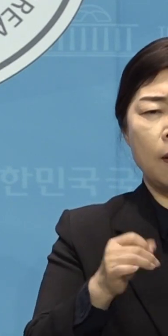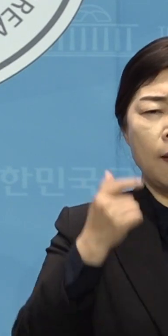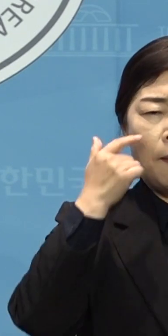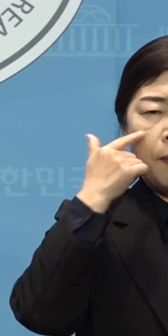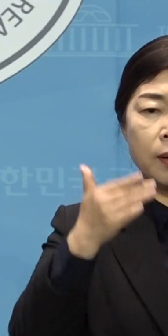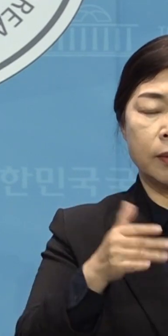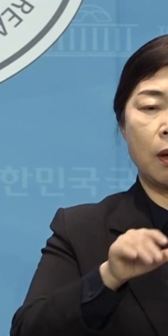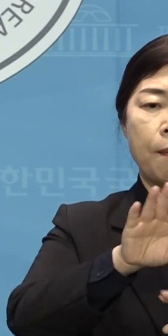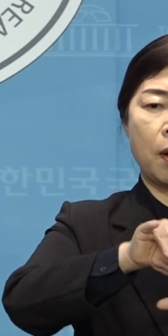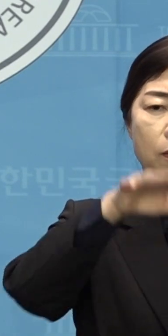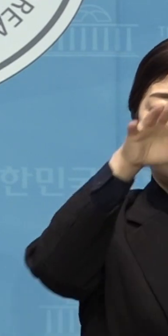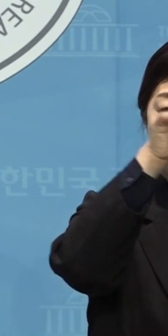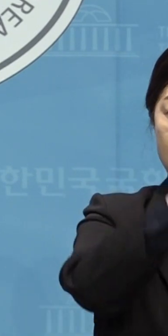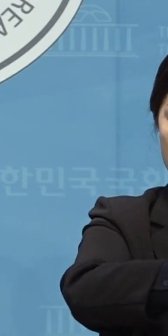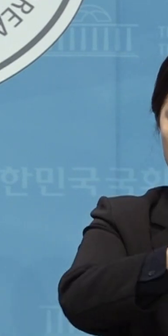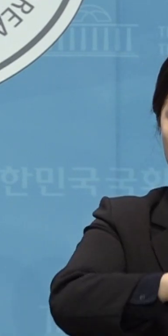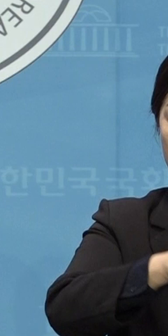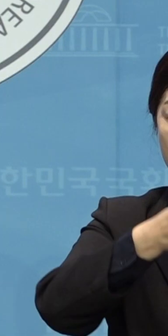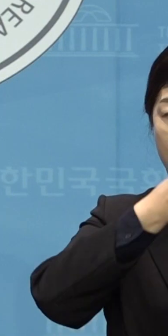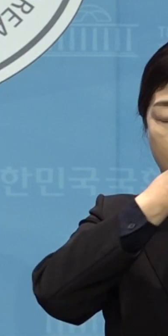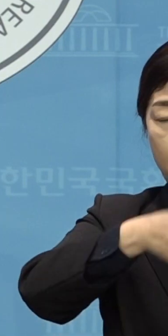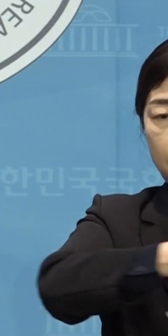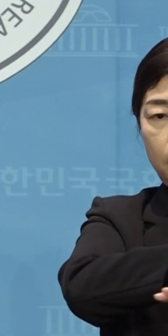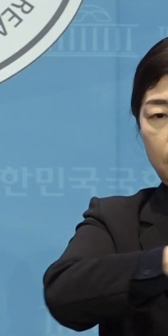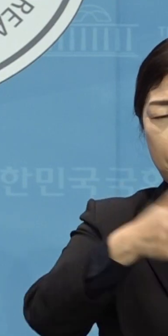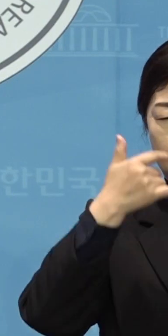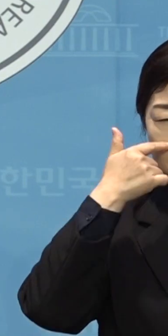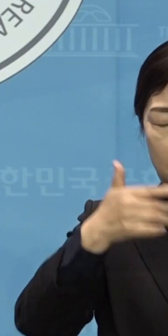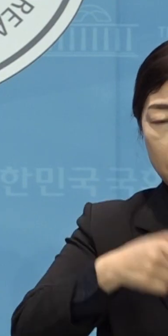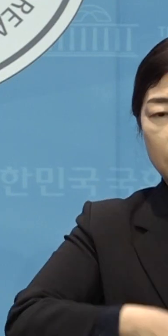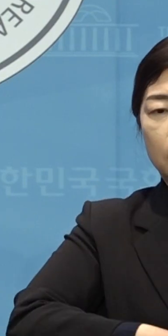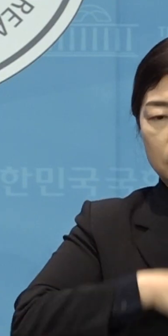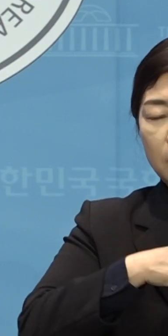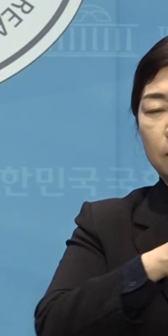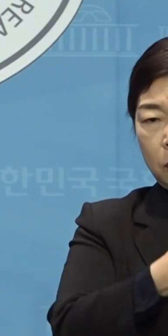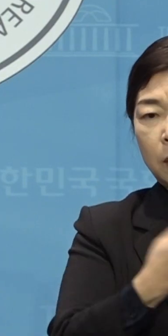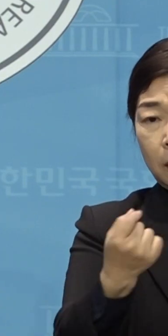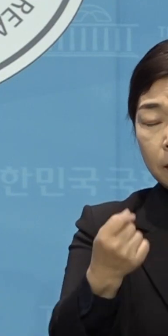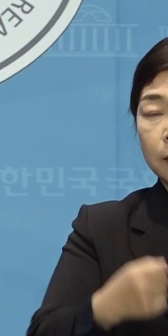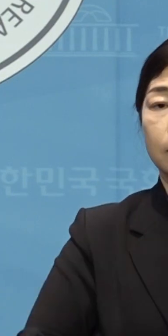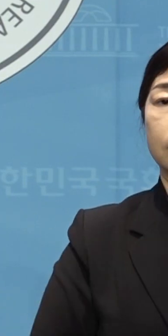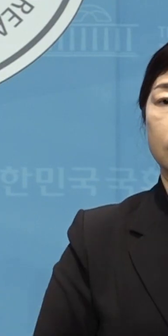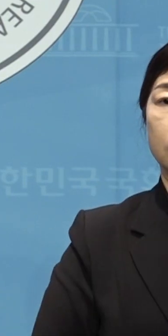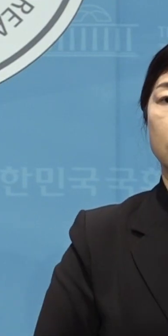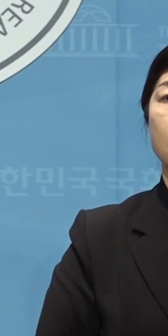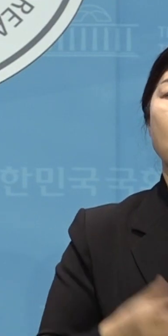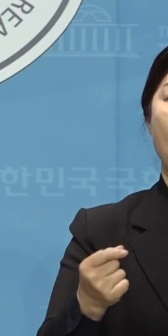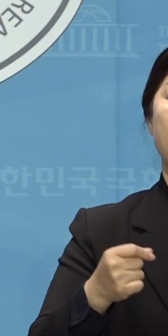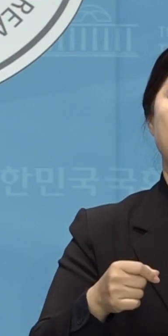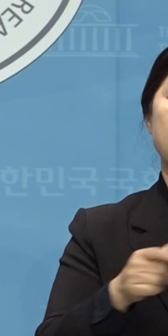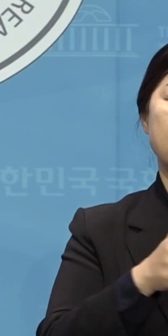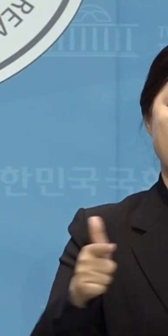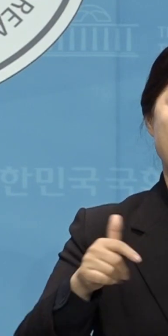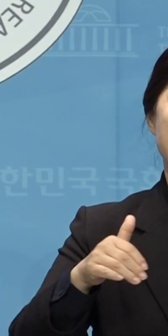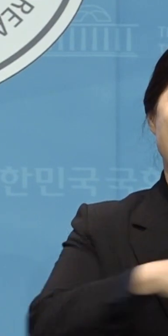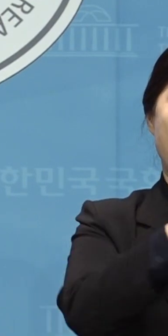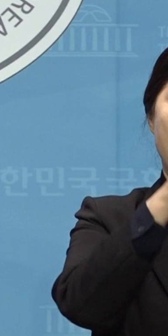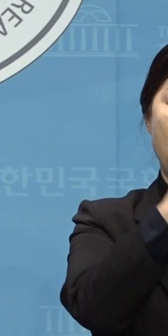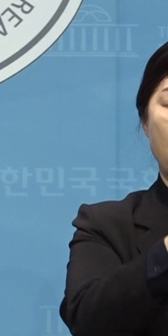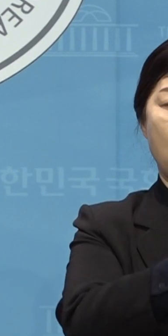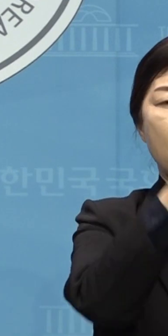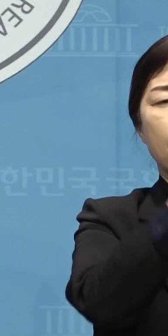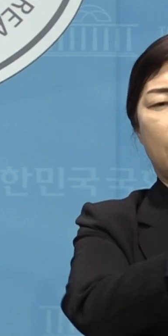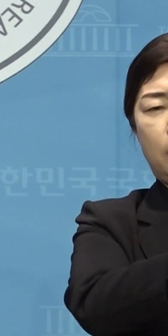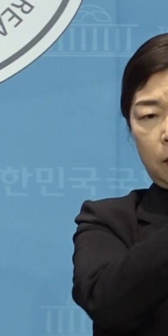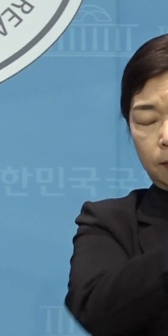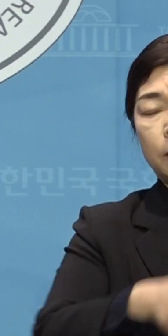장악에 대한 강한 욕구와 욕망 이런 것들을 적나라하게 보여줬다고 생각합니다. 이런 부분에 대해서도 좀 맹렬하게 반성을